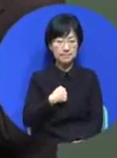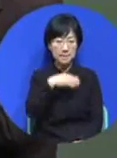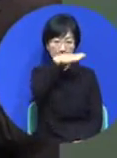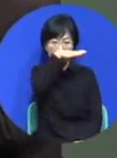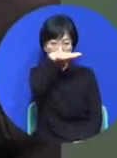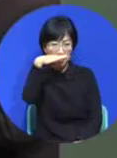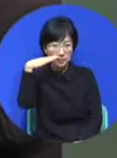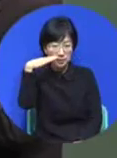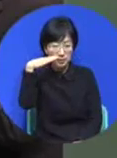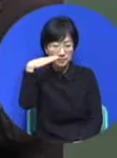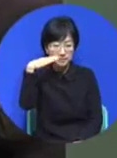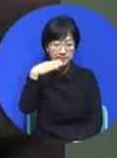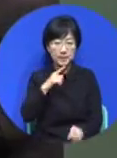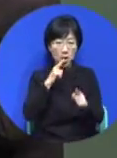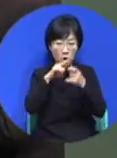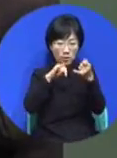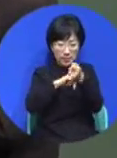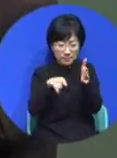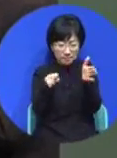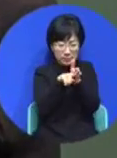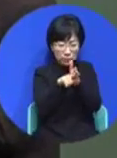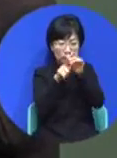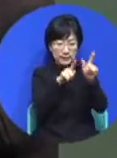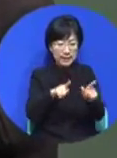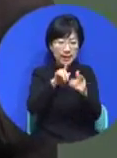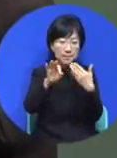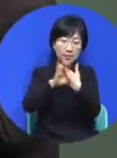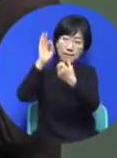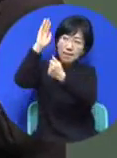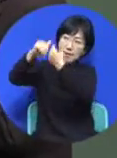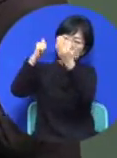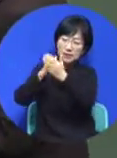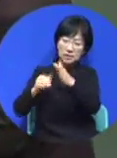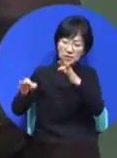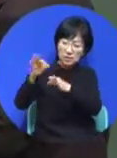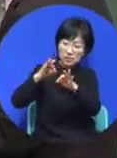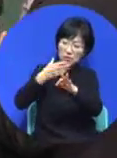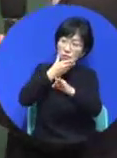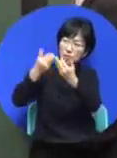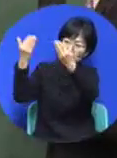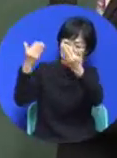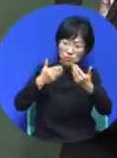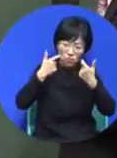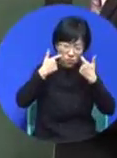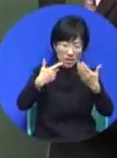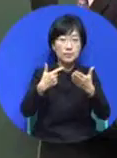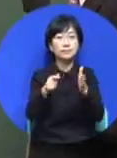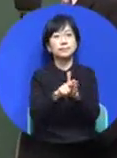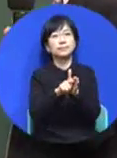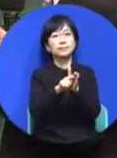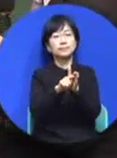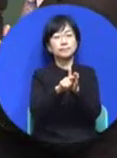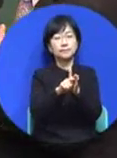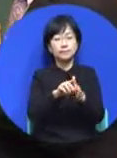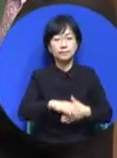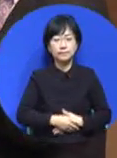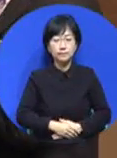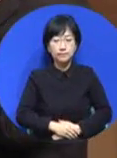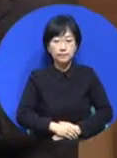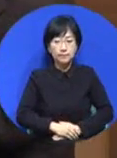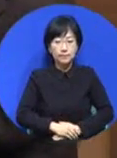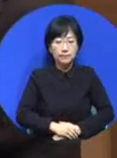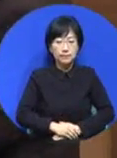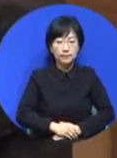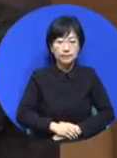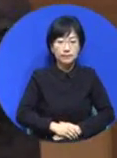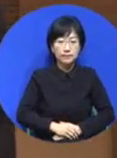poverty. 살면 하나님은 경제도 주신다라고 배웠어요. I learned that if I am confident and I live upright before God, as his